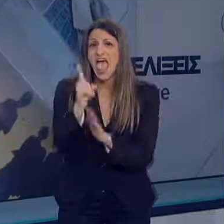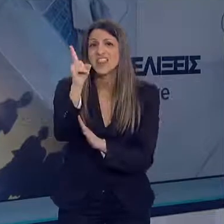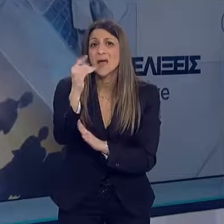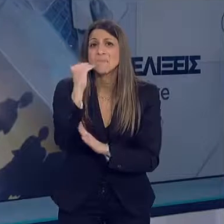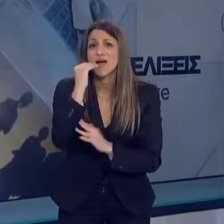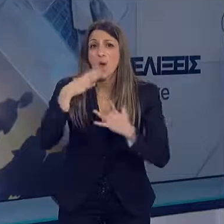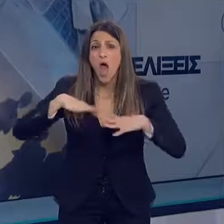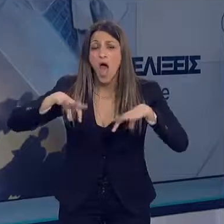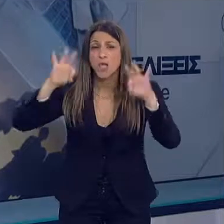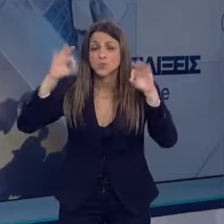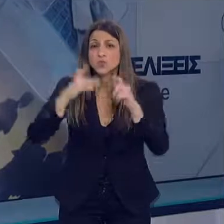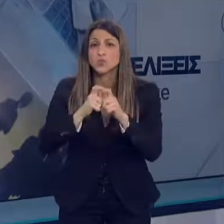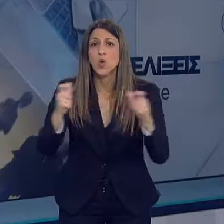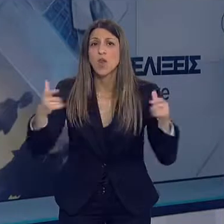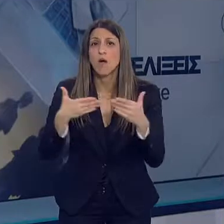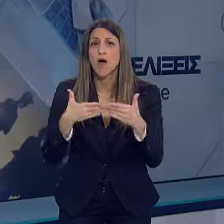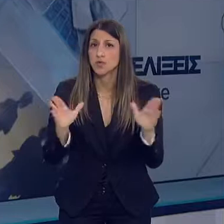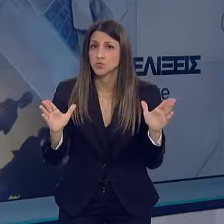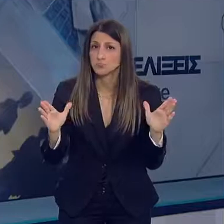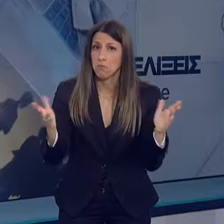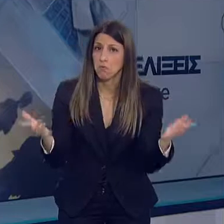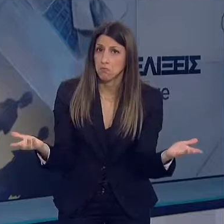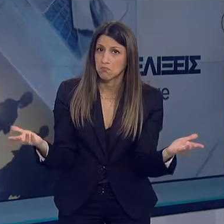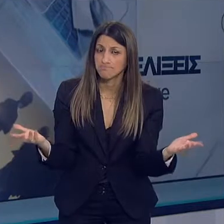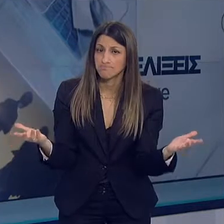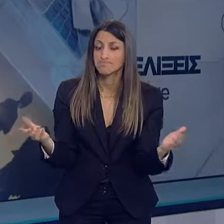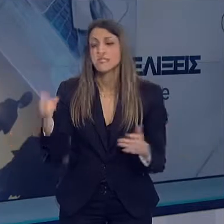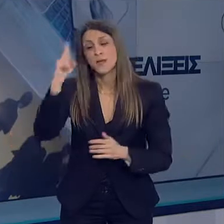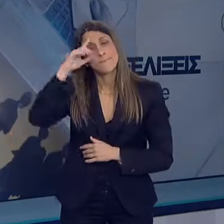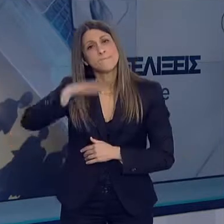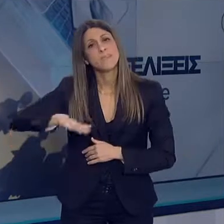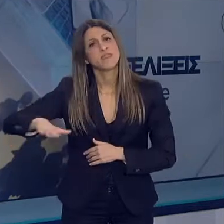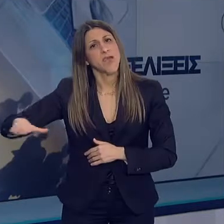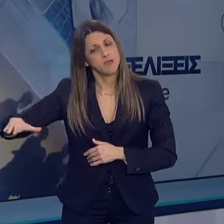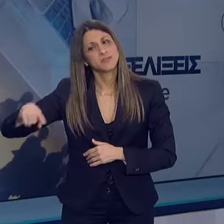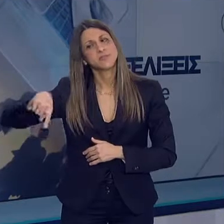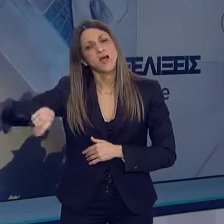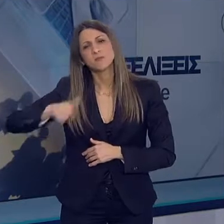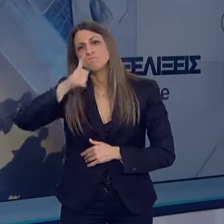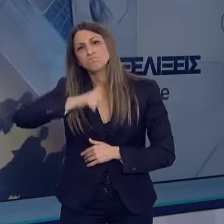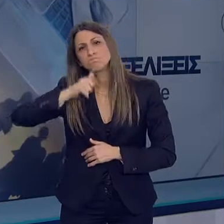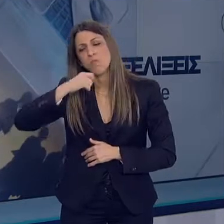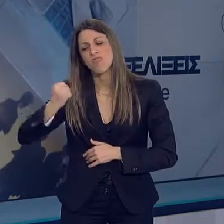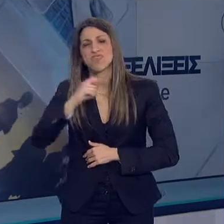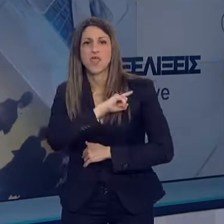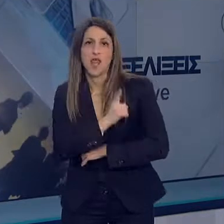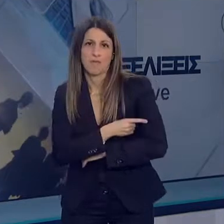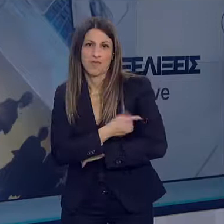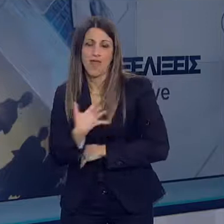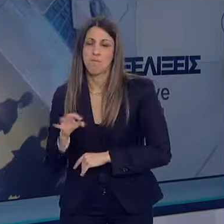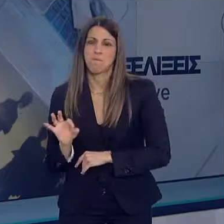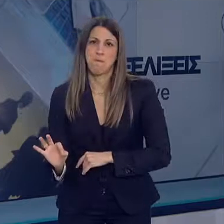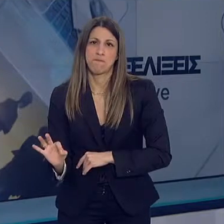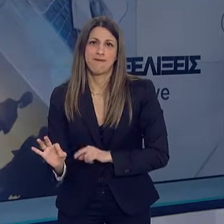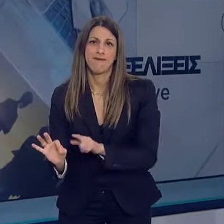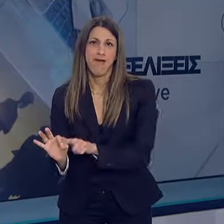Όλοι πλέον γνωρίζουμε ότι τα μικρά παιδιά, αν και τα έδια πιο ανθεκτικά, αποτελούν το κυρίαρχο όχημα μετάδοσης του ιού. Αν